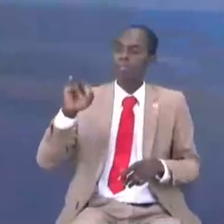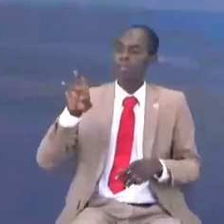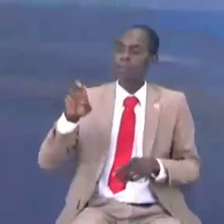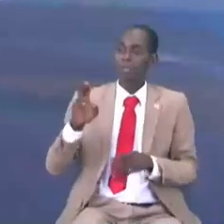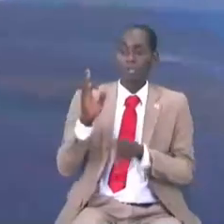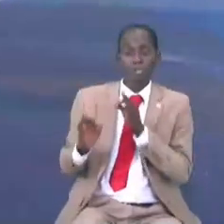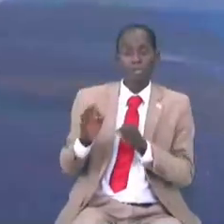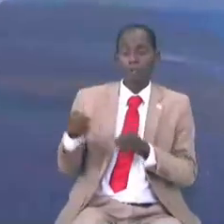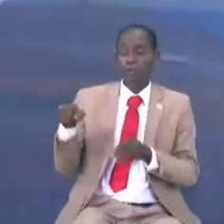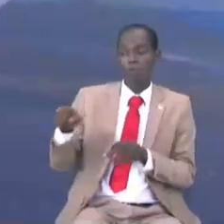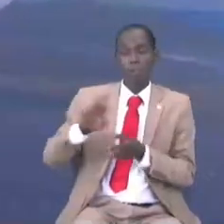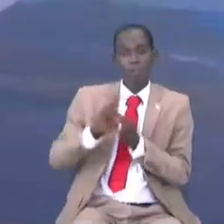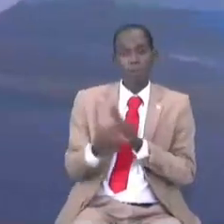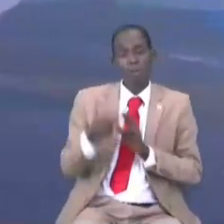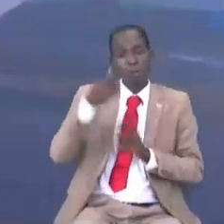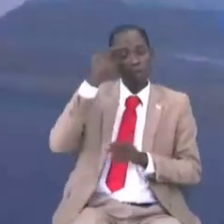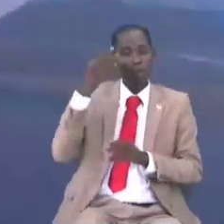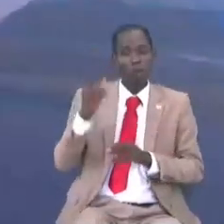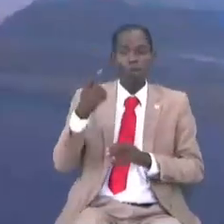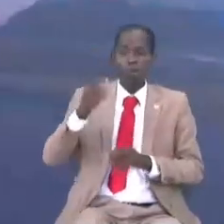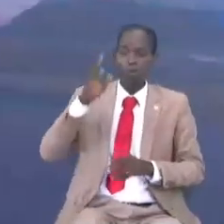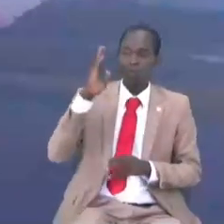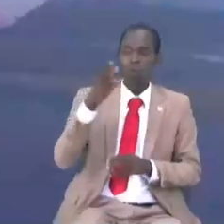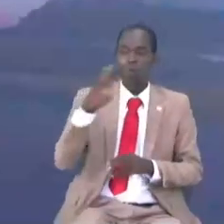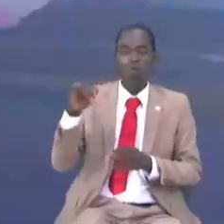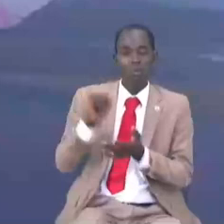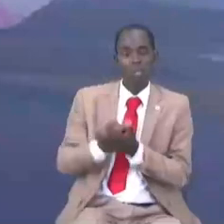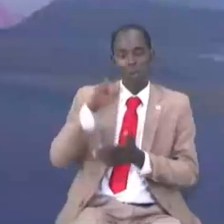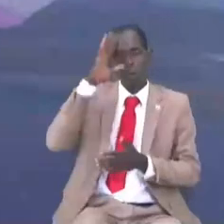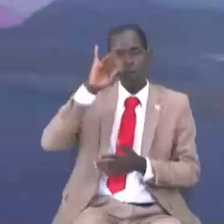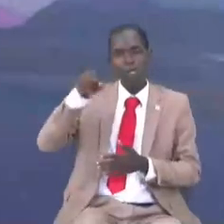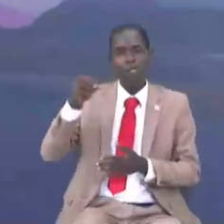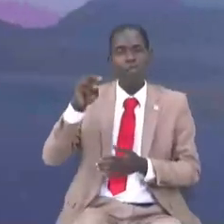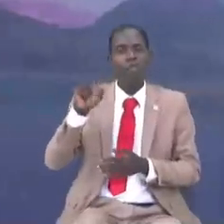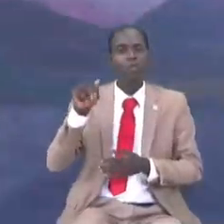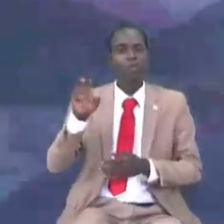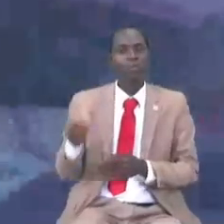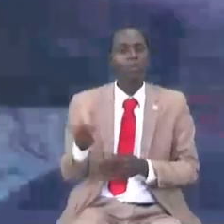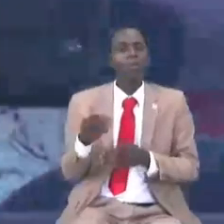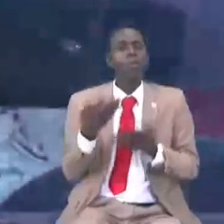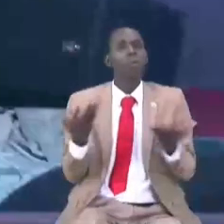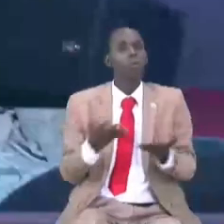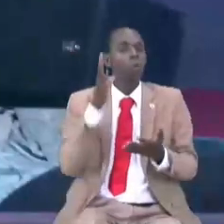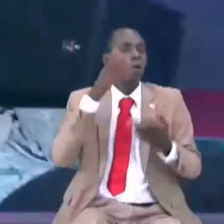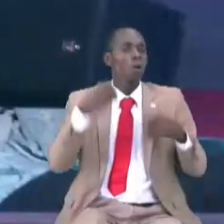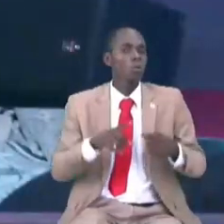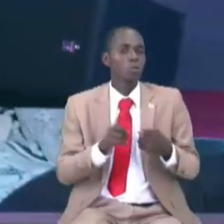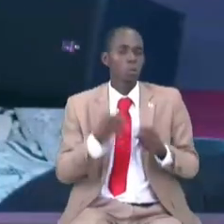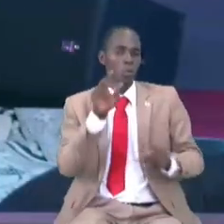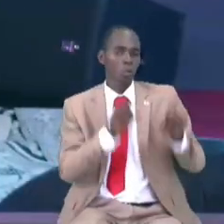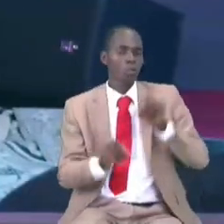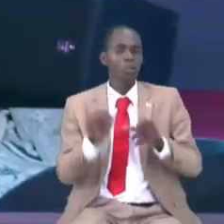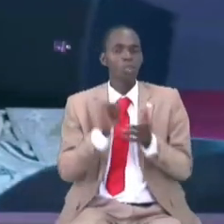homme, qu'est-ce qui va arriver à ceux-là qui écoutent Christ lui-même? C'est pourquoi il